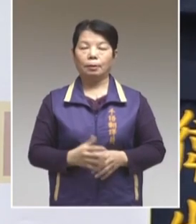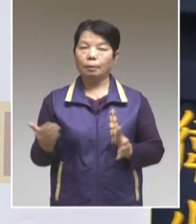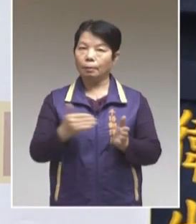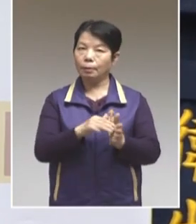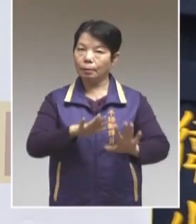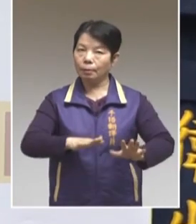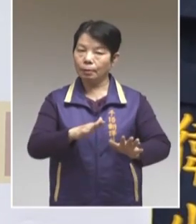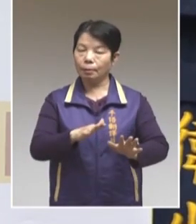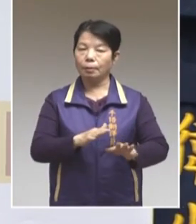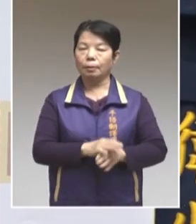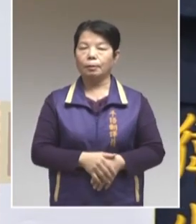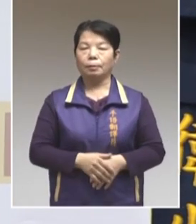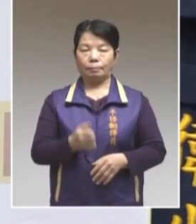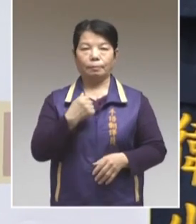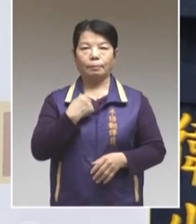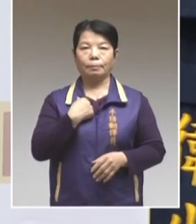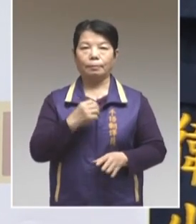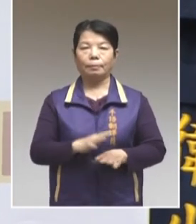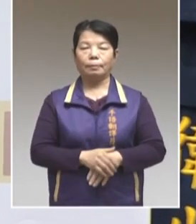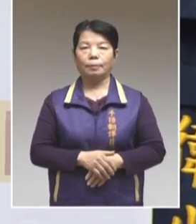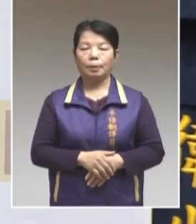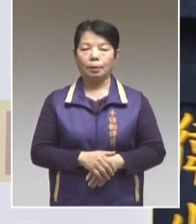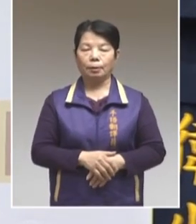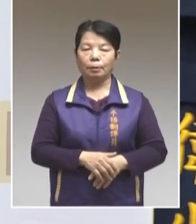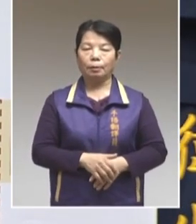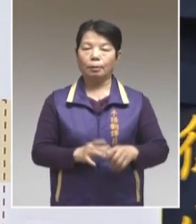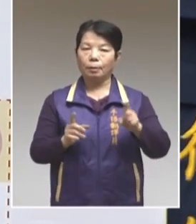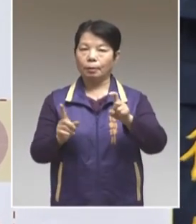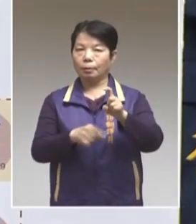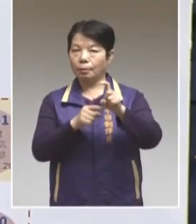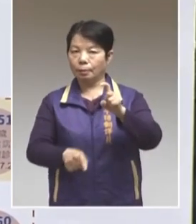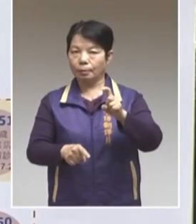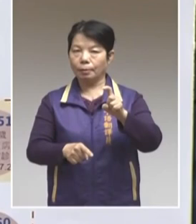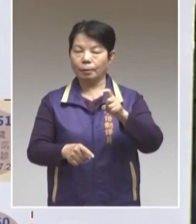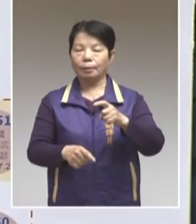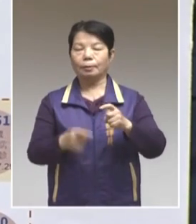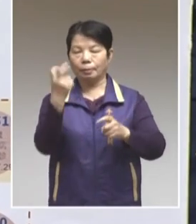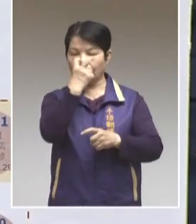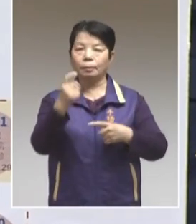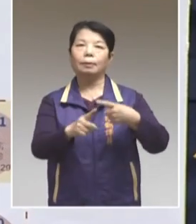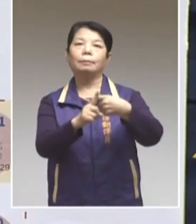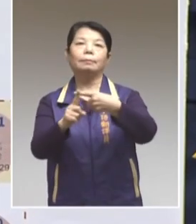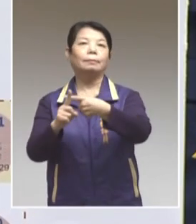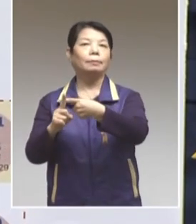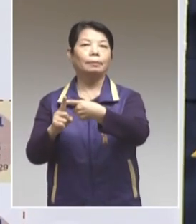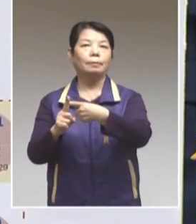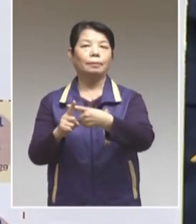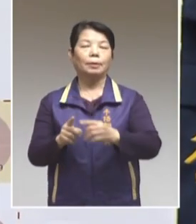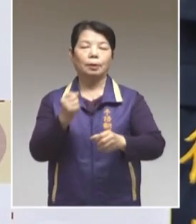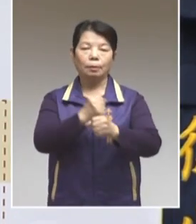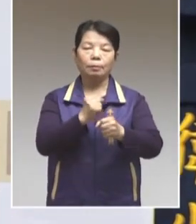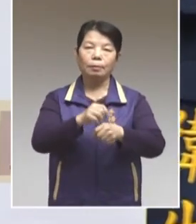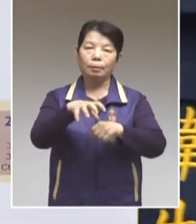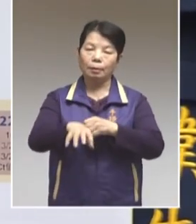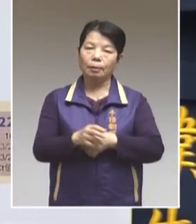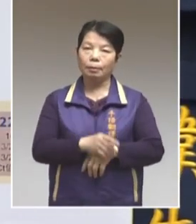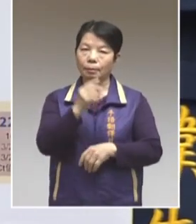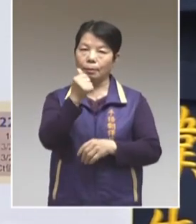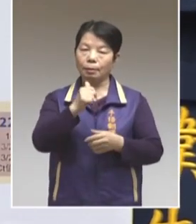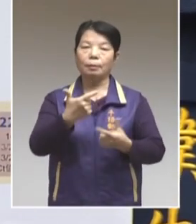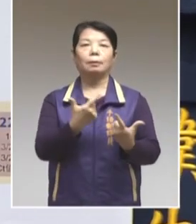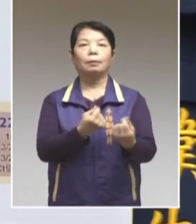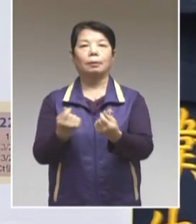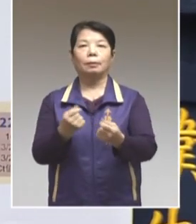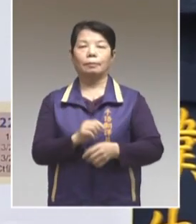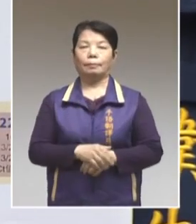止，那已经确认了，就是有10位的阳性个案。那这10位职场接触者有共同的特性，他们都是